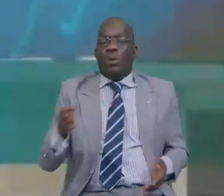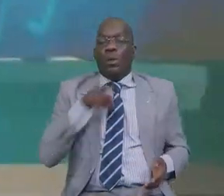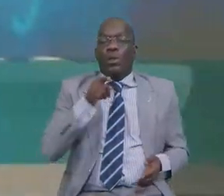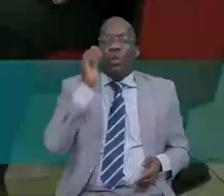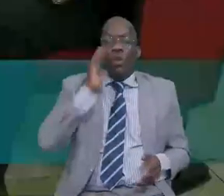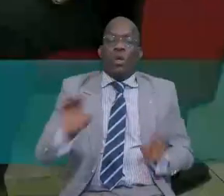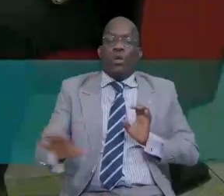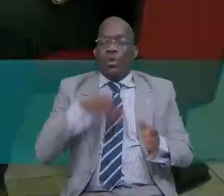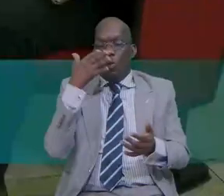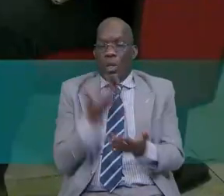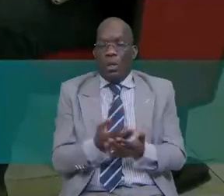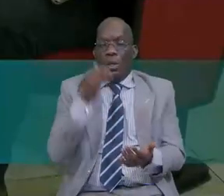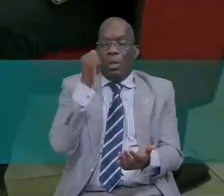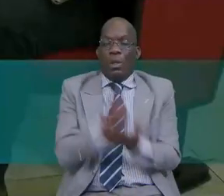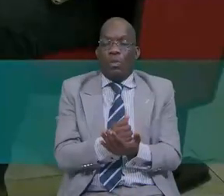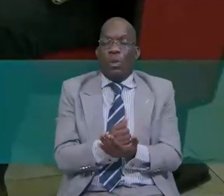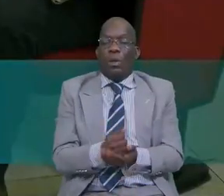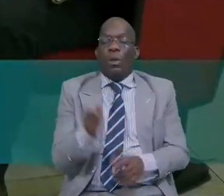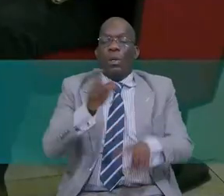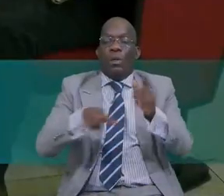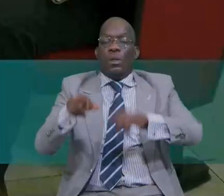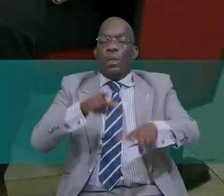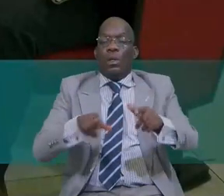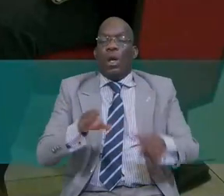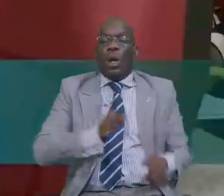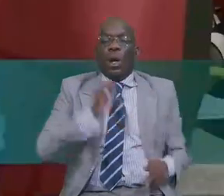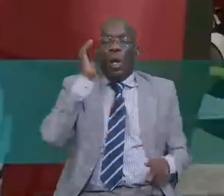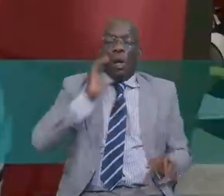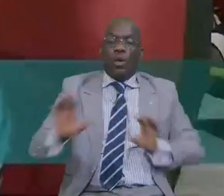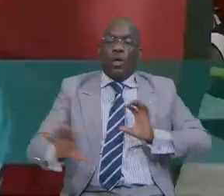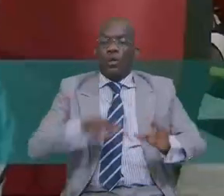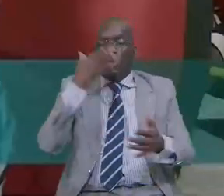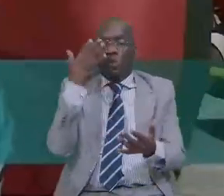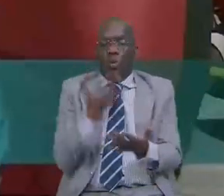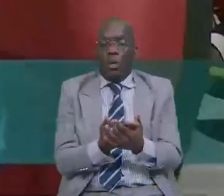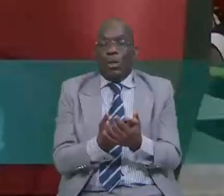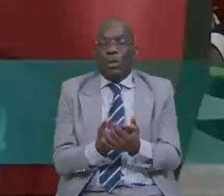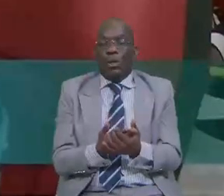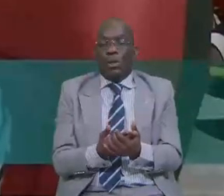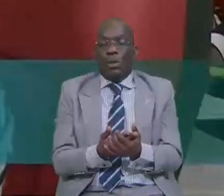tu réussiras. Je vais réussir.